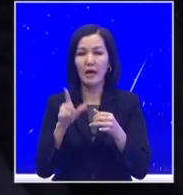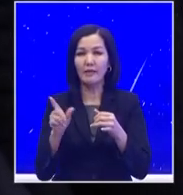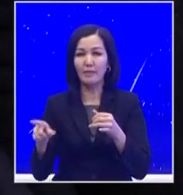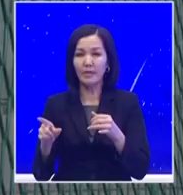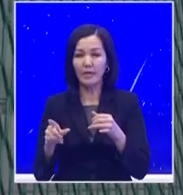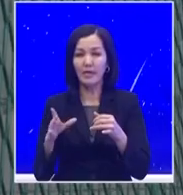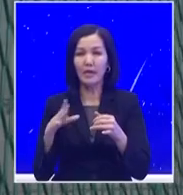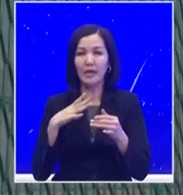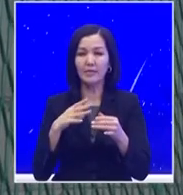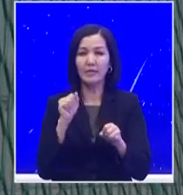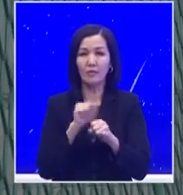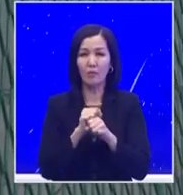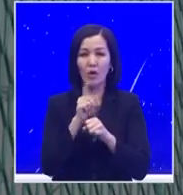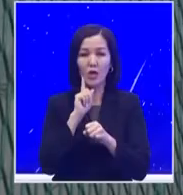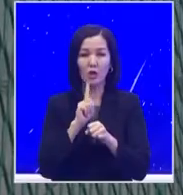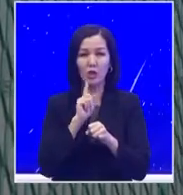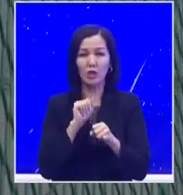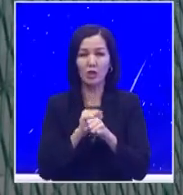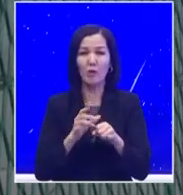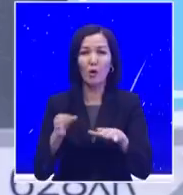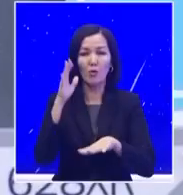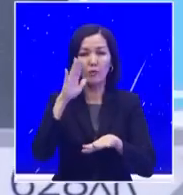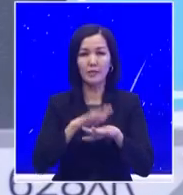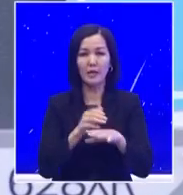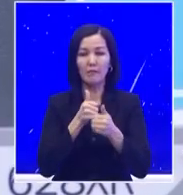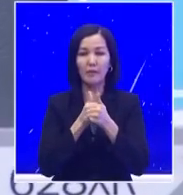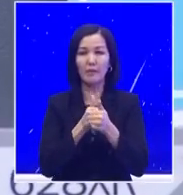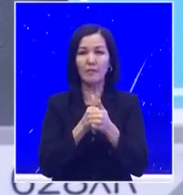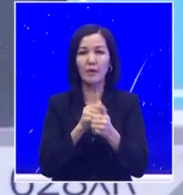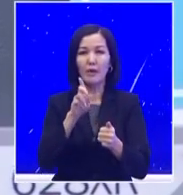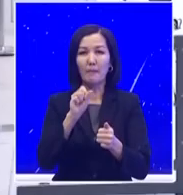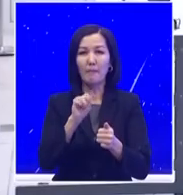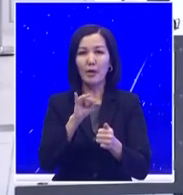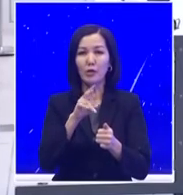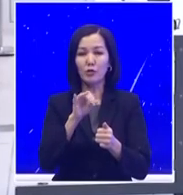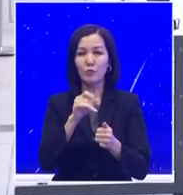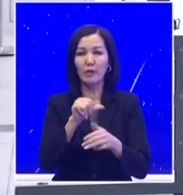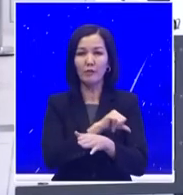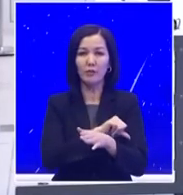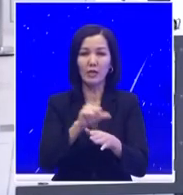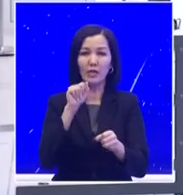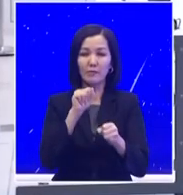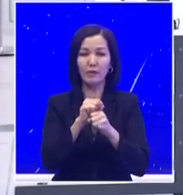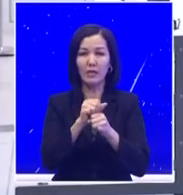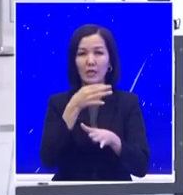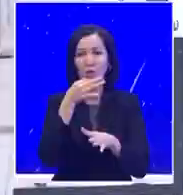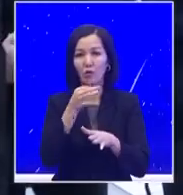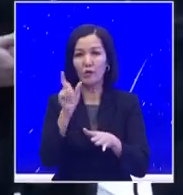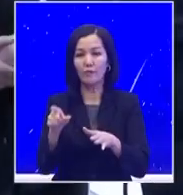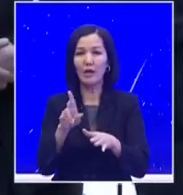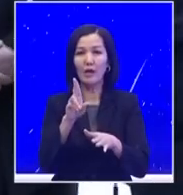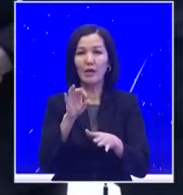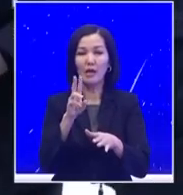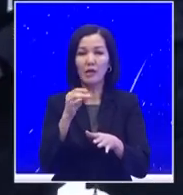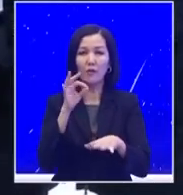бұл бекет қазір жабық тұр. Облыс әкімінің орынбасары Батыржан Байжұманов жалпы аймақтағы шекара бекеттеріндегі жауаптыларға